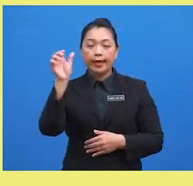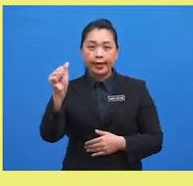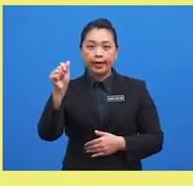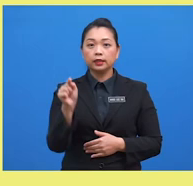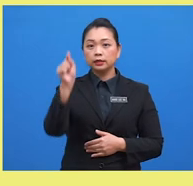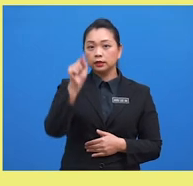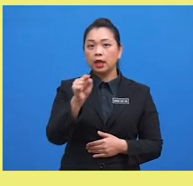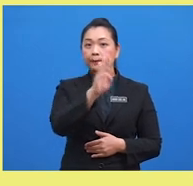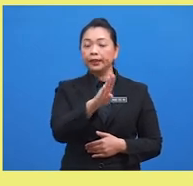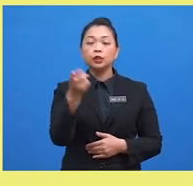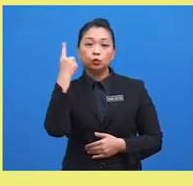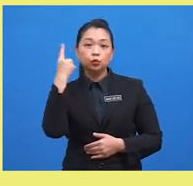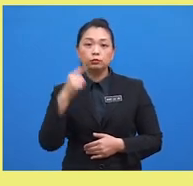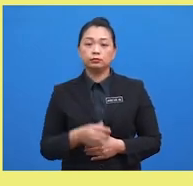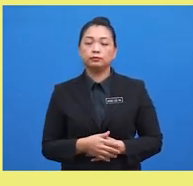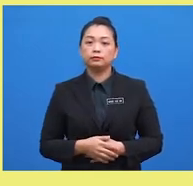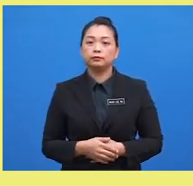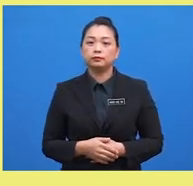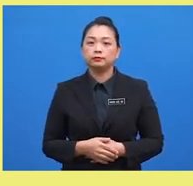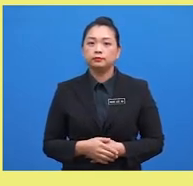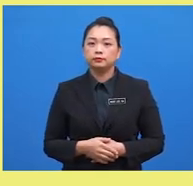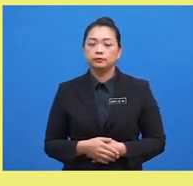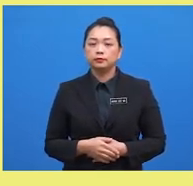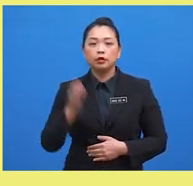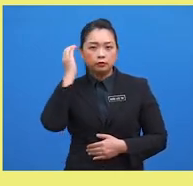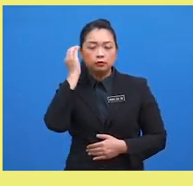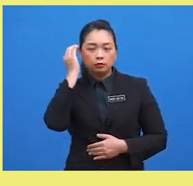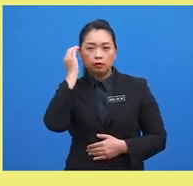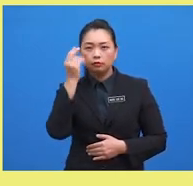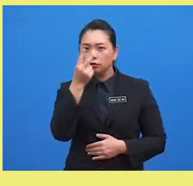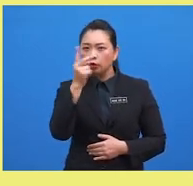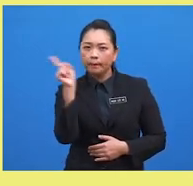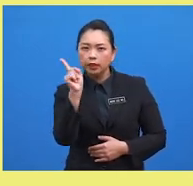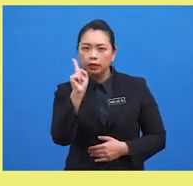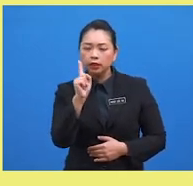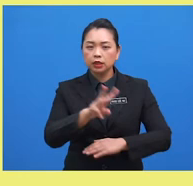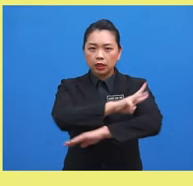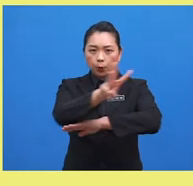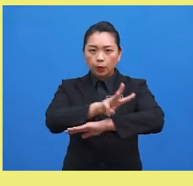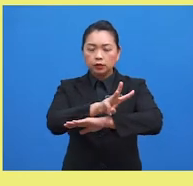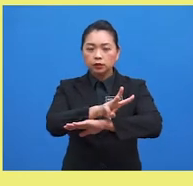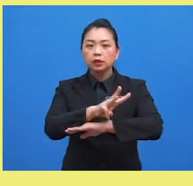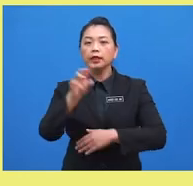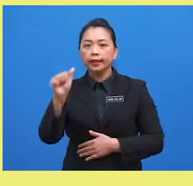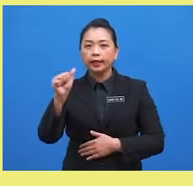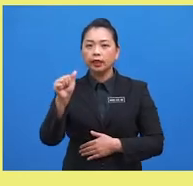persilangan A dan B. Kenal pasti kawasan yang A persilangan B.